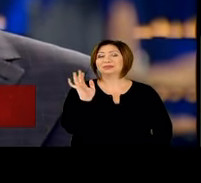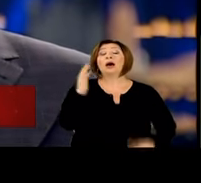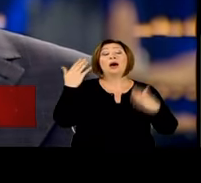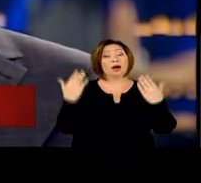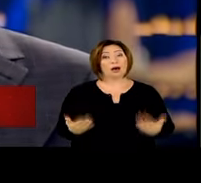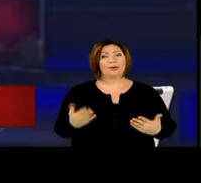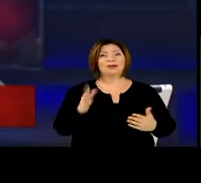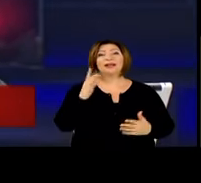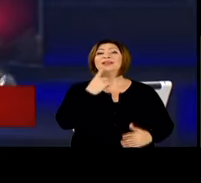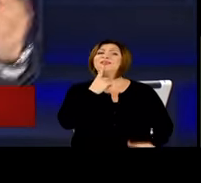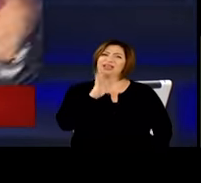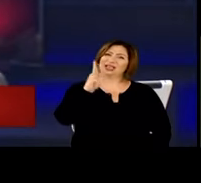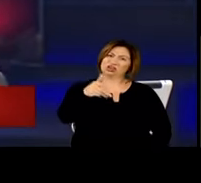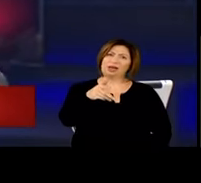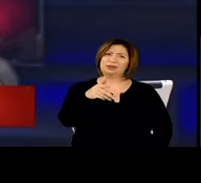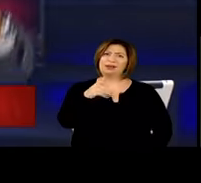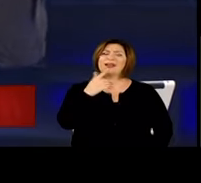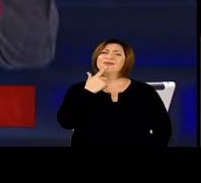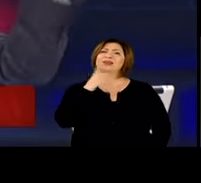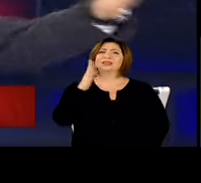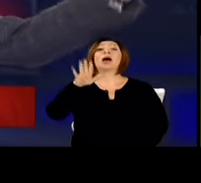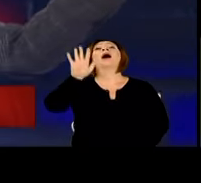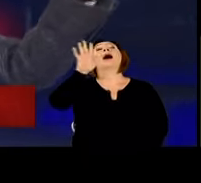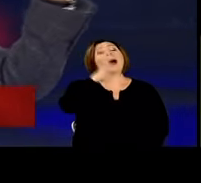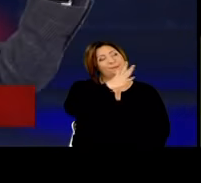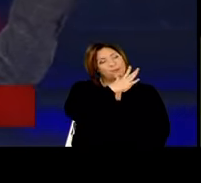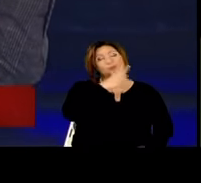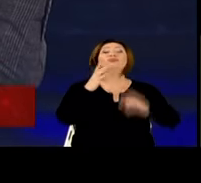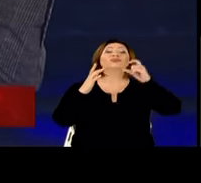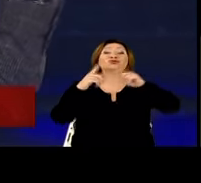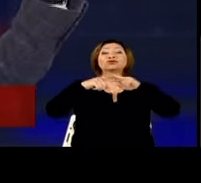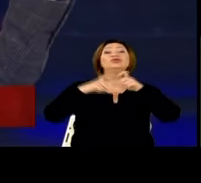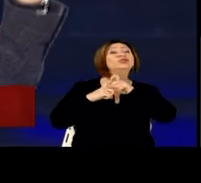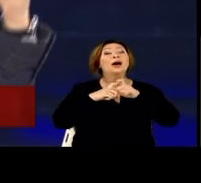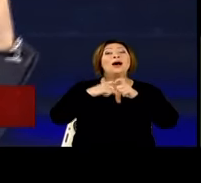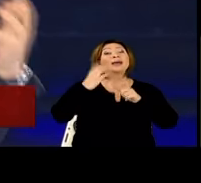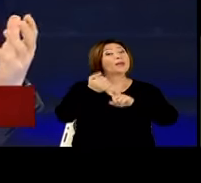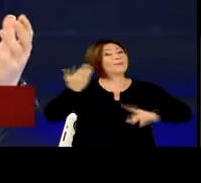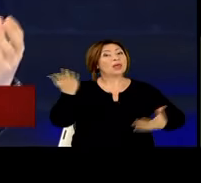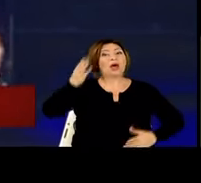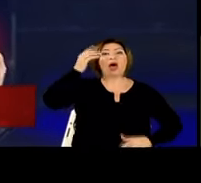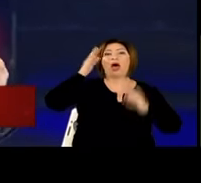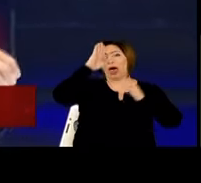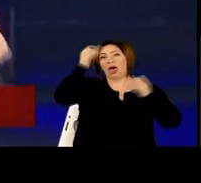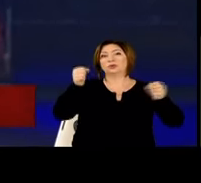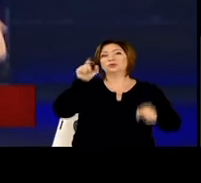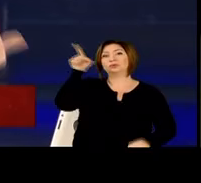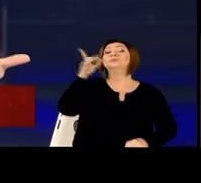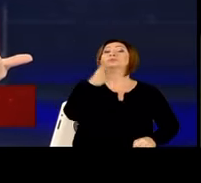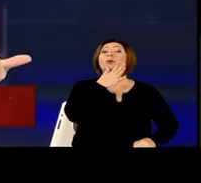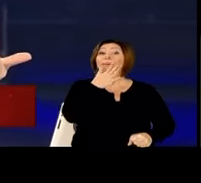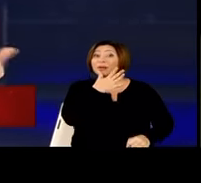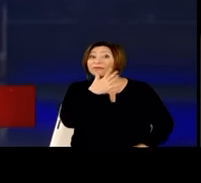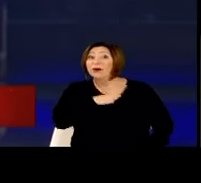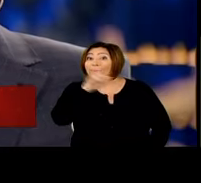Ama lafı geçer ama. Lafı geçer. Geçiyor. Ha, aman efendim işte Erzurum'un filan lafı geçiyor ama bileni var